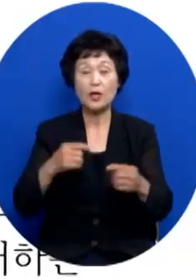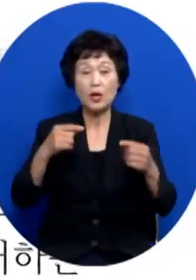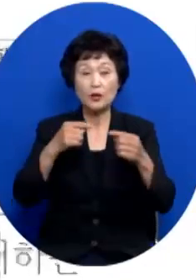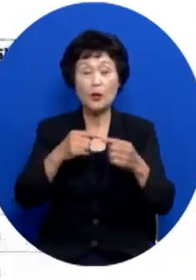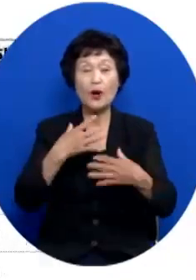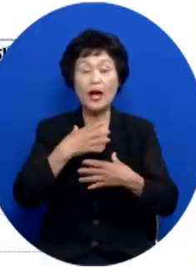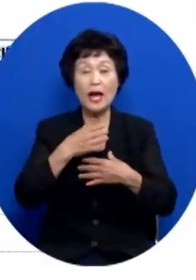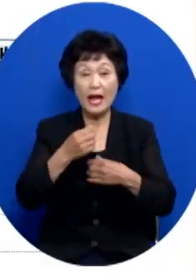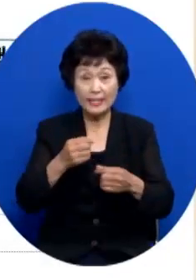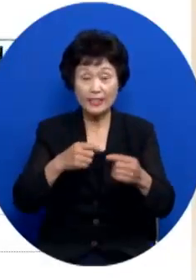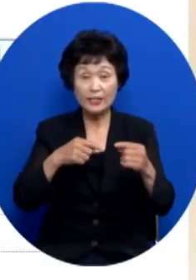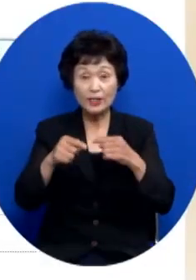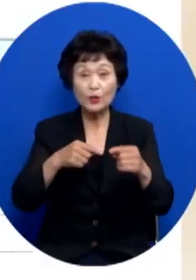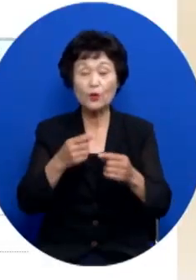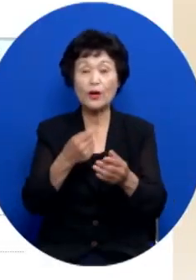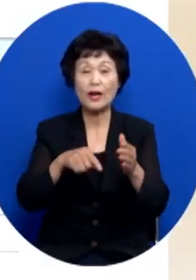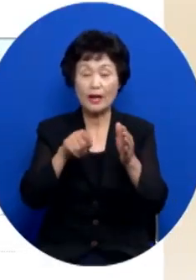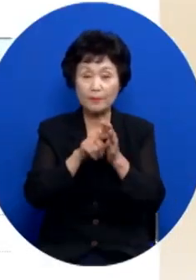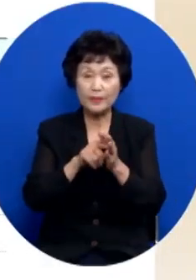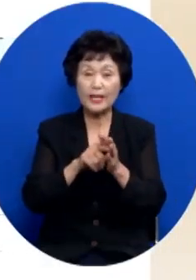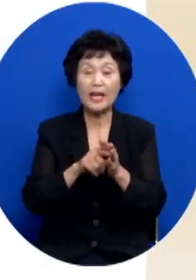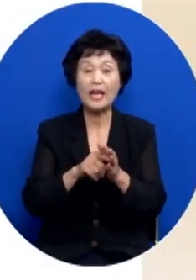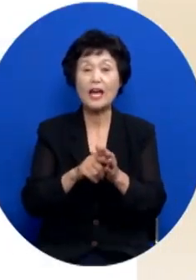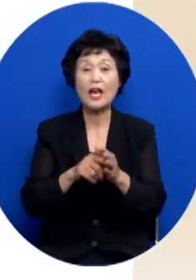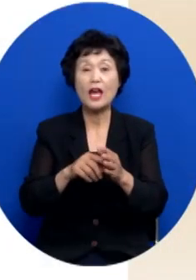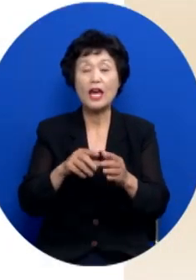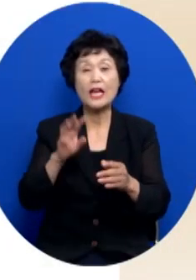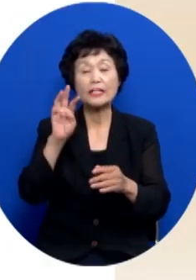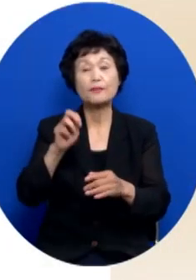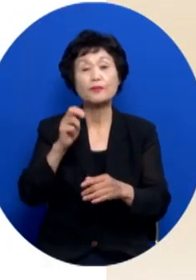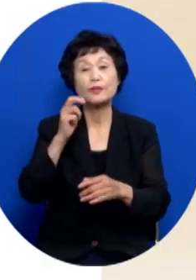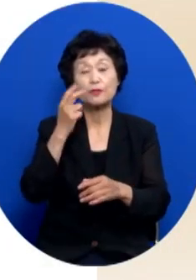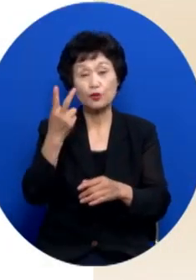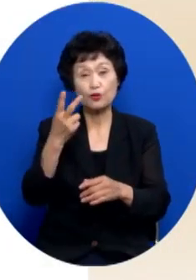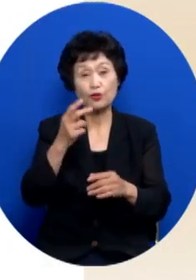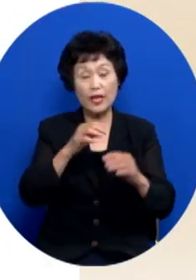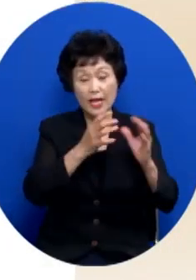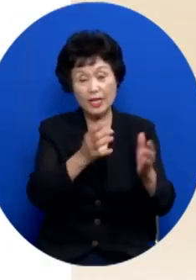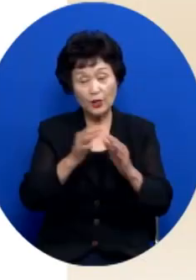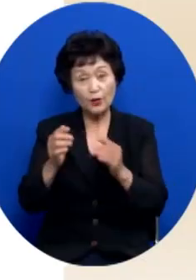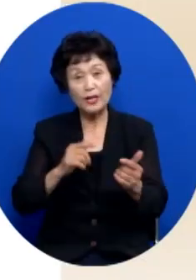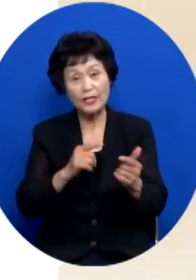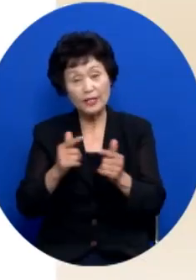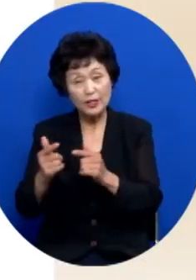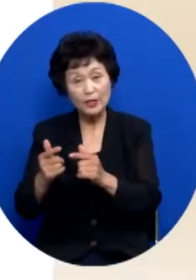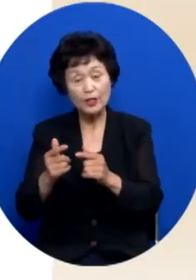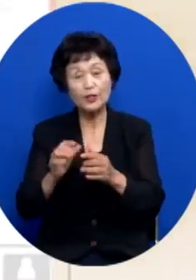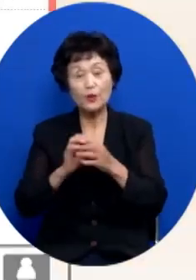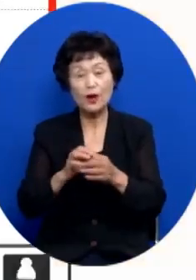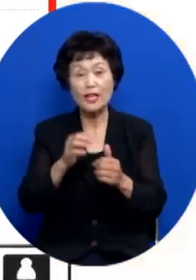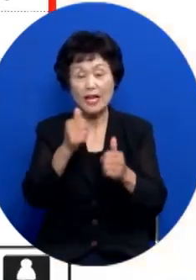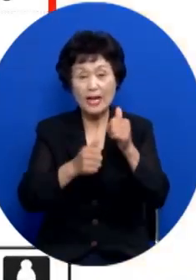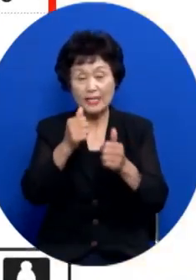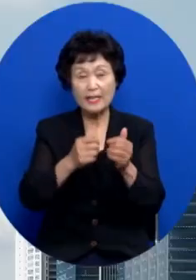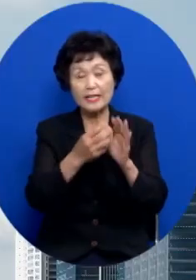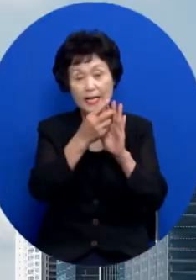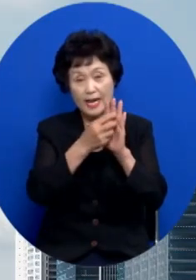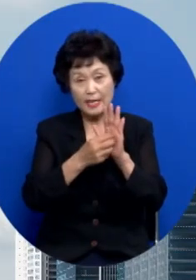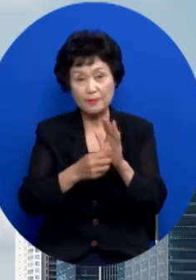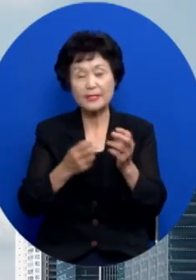입찰 기관과 국고금 운용 기관 등 총 32개 기관을 대상으로 경쟁 입찰 방식으로 진행할 예정입니다.